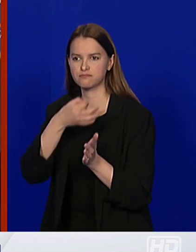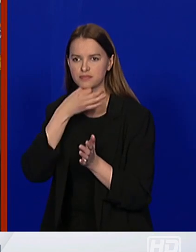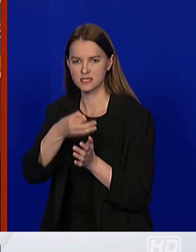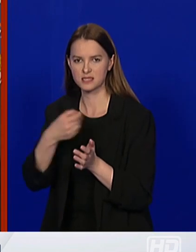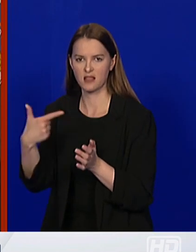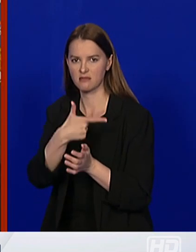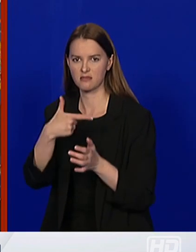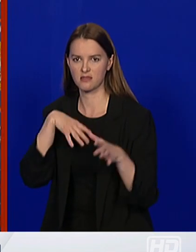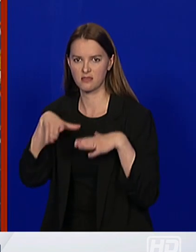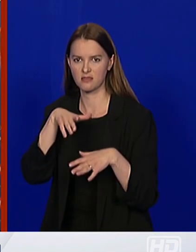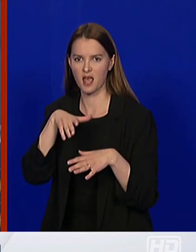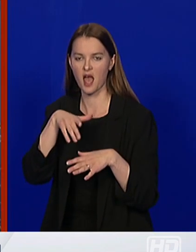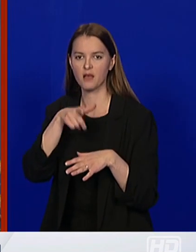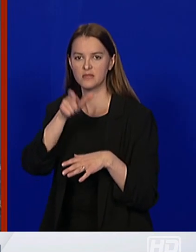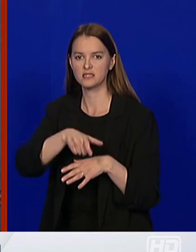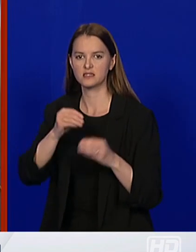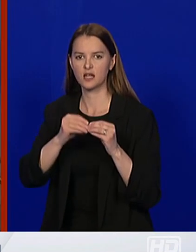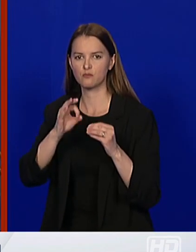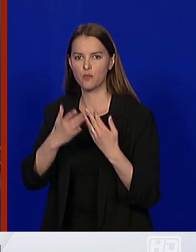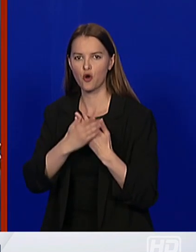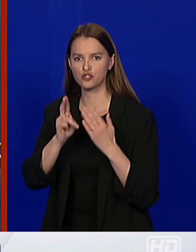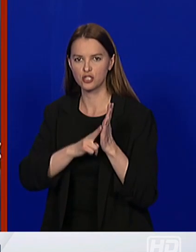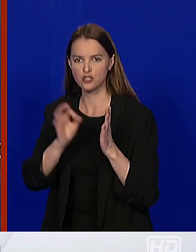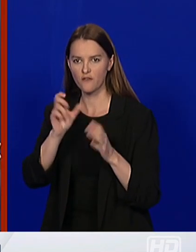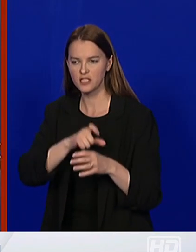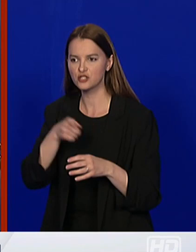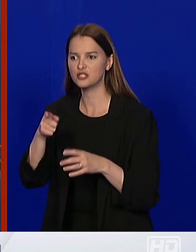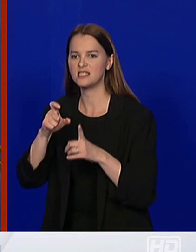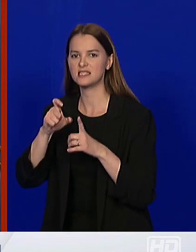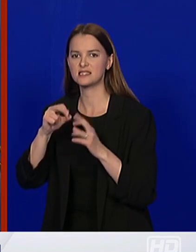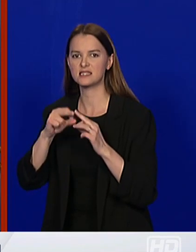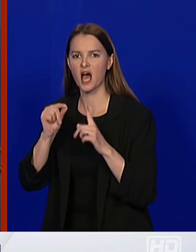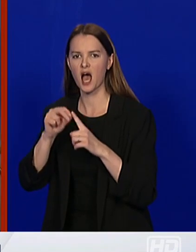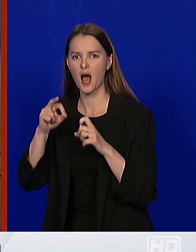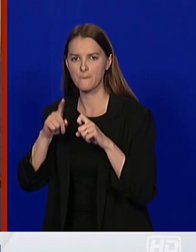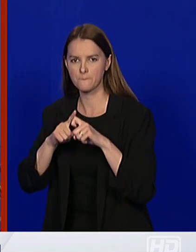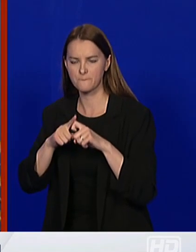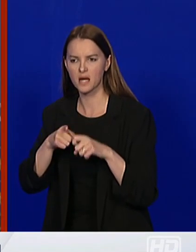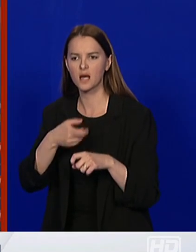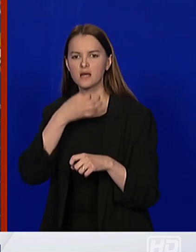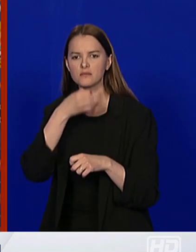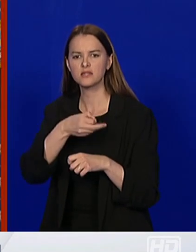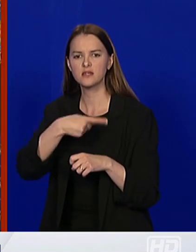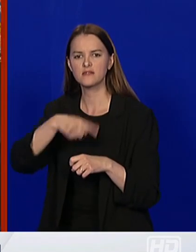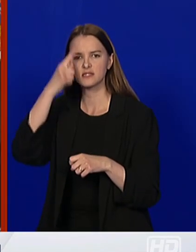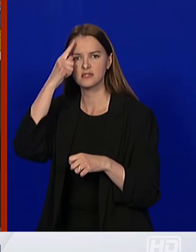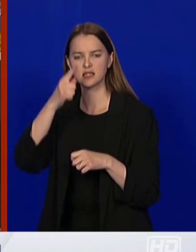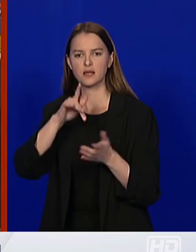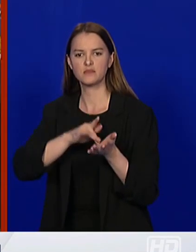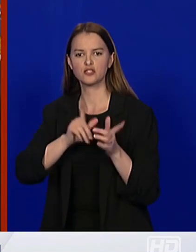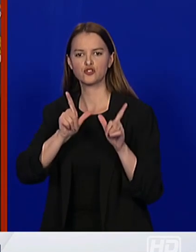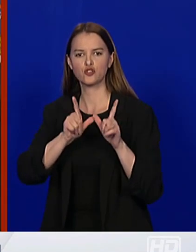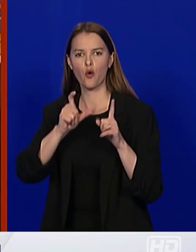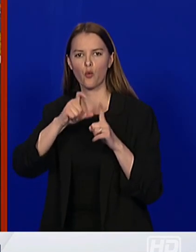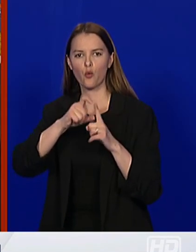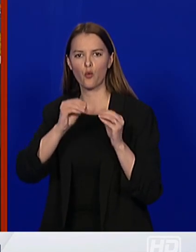Božinovića. Za vas, gospodine Capak, da li nam možete dati malo više detalja o Udbini? Da li znate od kud je došao virus, da li ste to detektirali, koliko